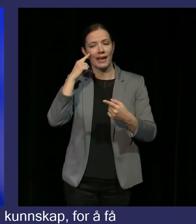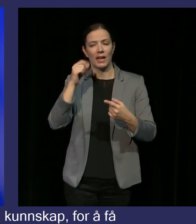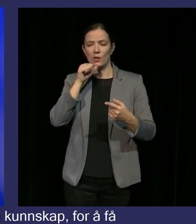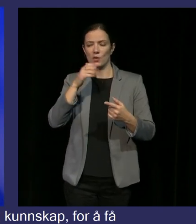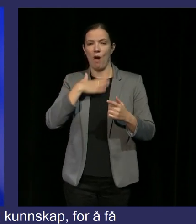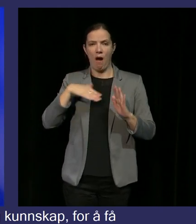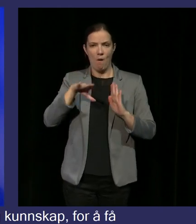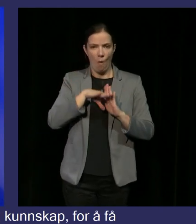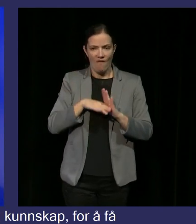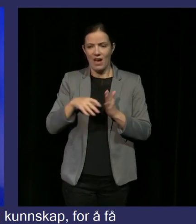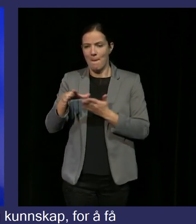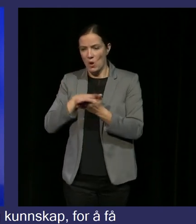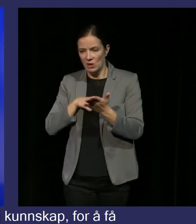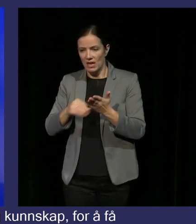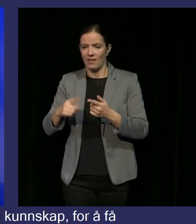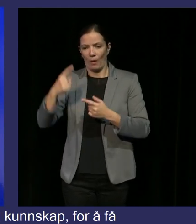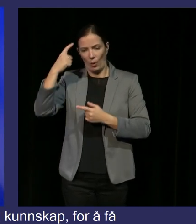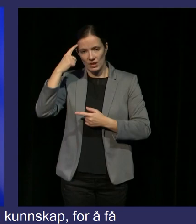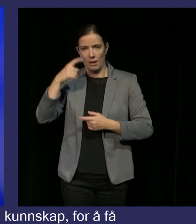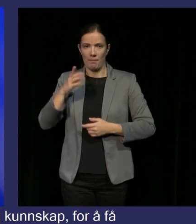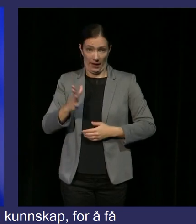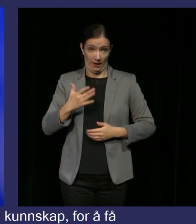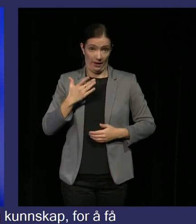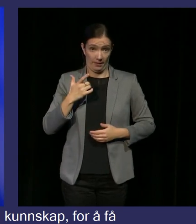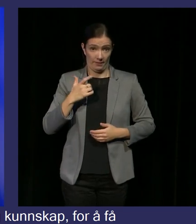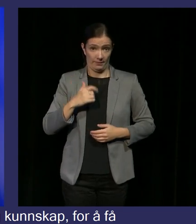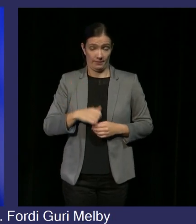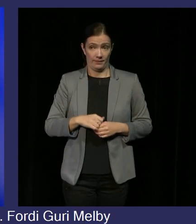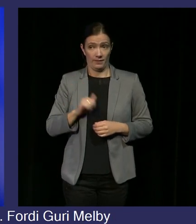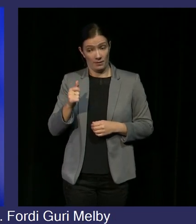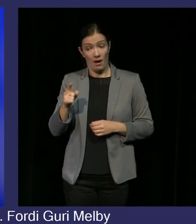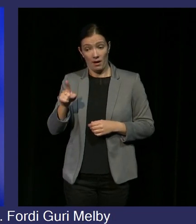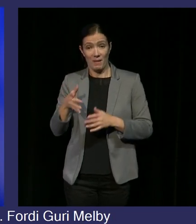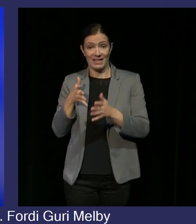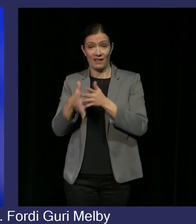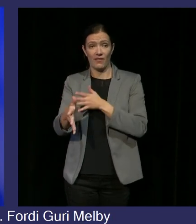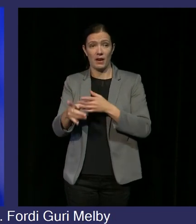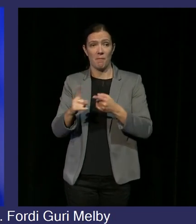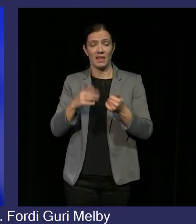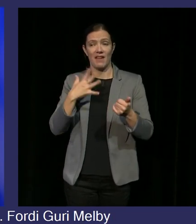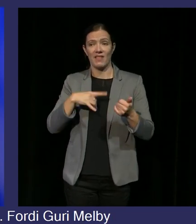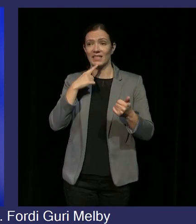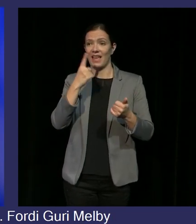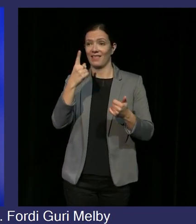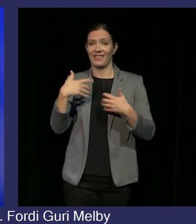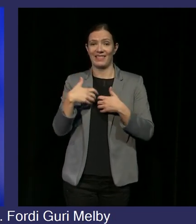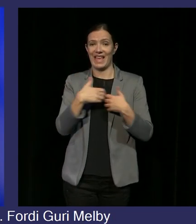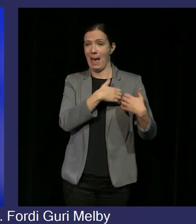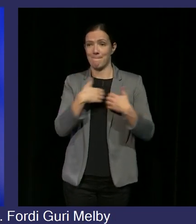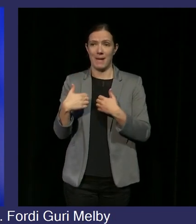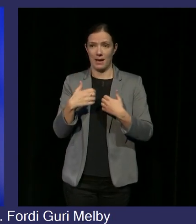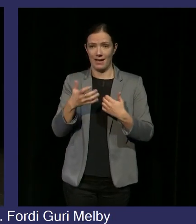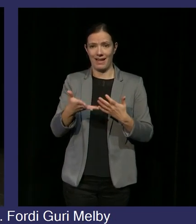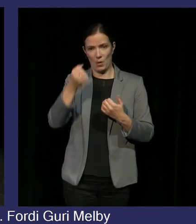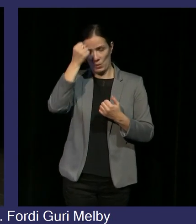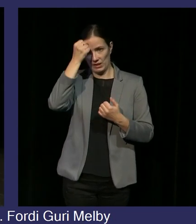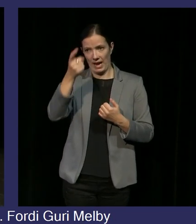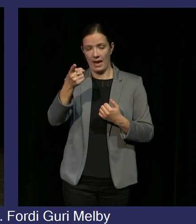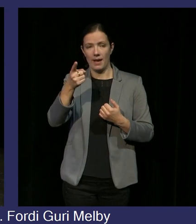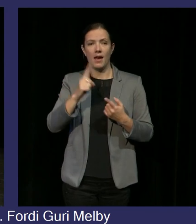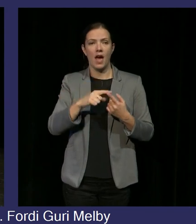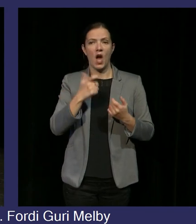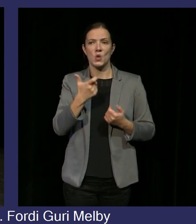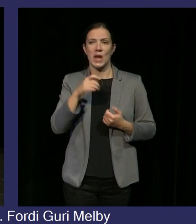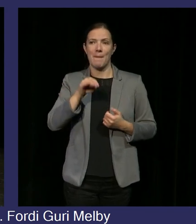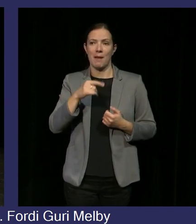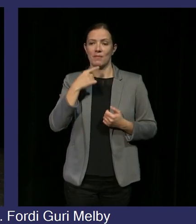lov, budsjett, kunnskap, ikke sant? For å få gjennomført det. Og så vil jeg bare peke på et lite dilemma som man ikke skal... Fordi Guri Melby